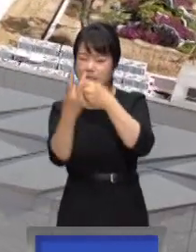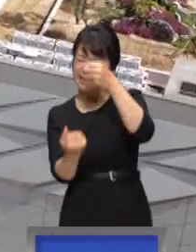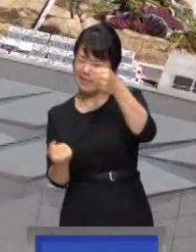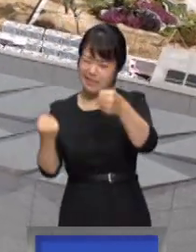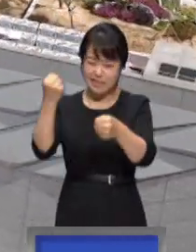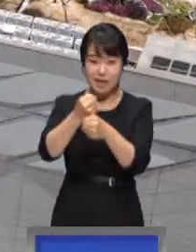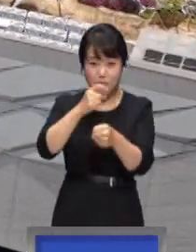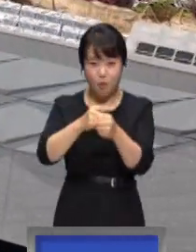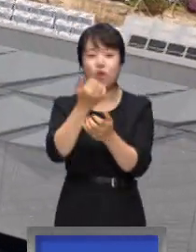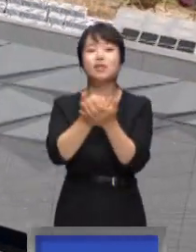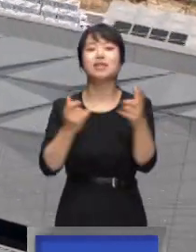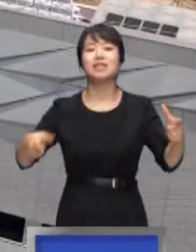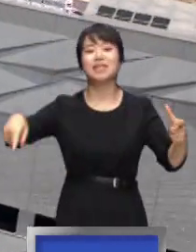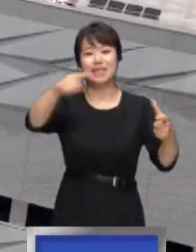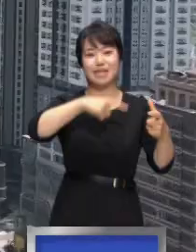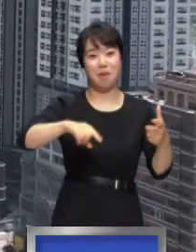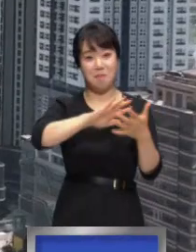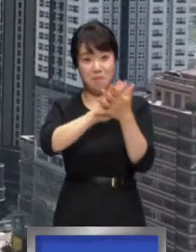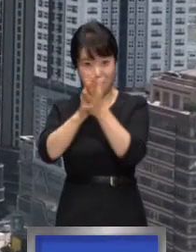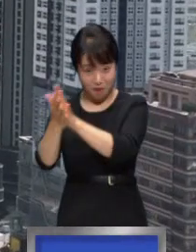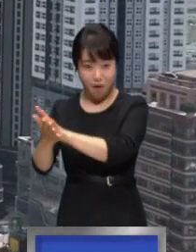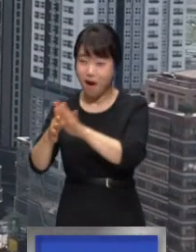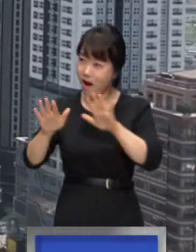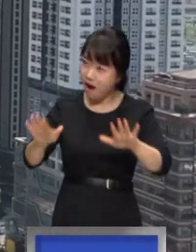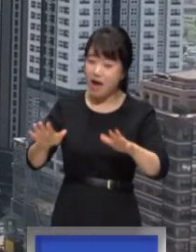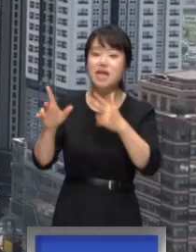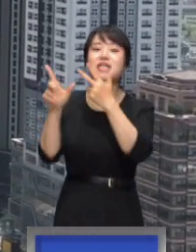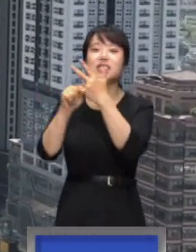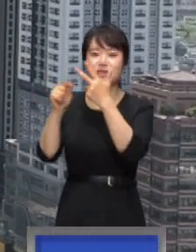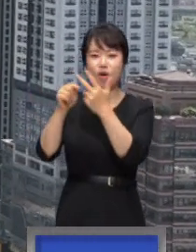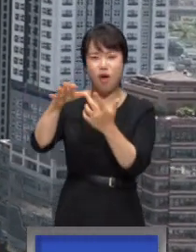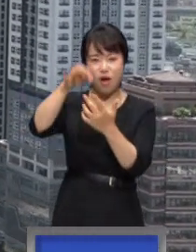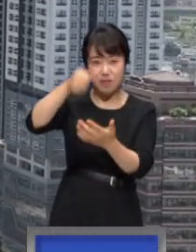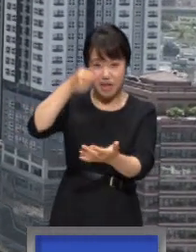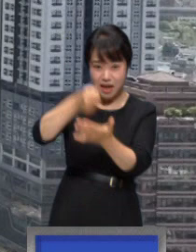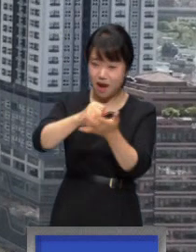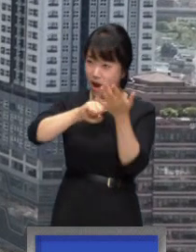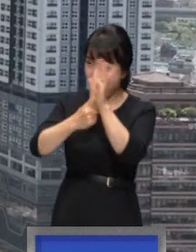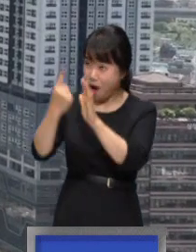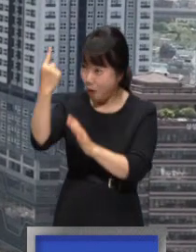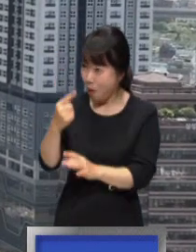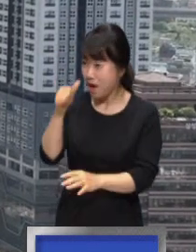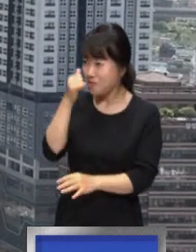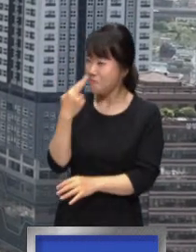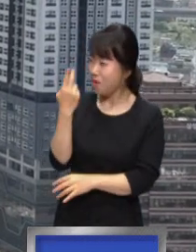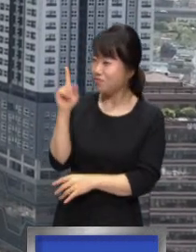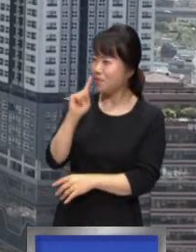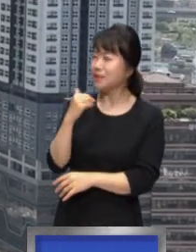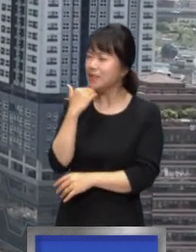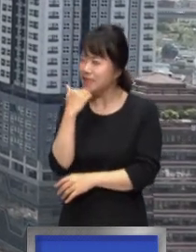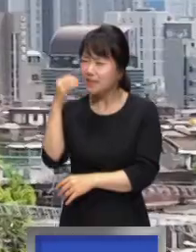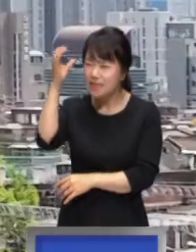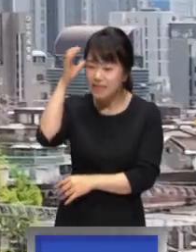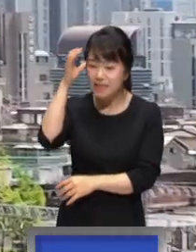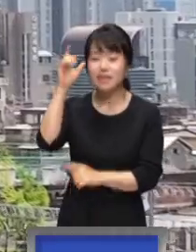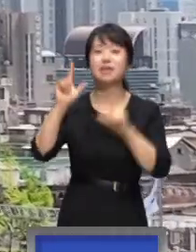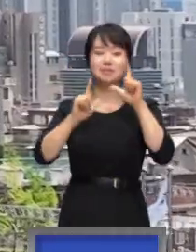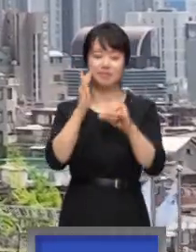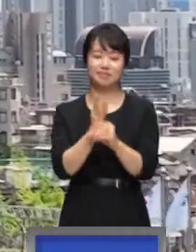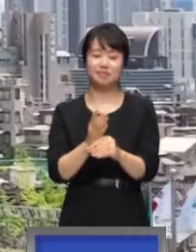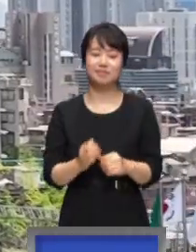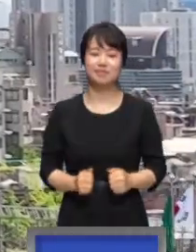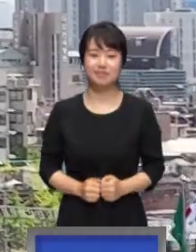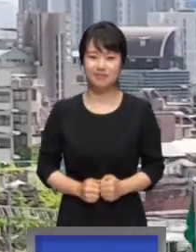꿈꾸는 청량리역 일대. 오는 7월 후보지 발표에 기대감이 쏠리는 이유입니다. BTV